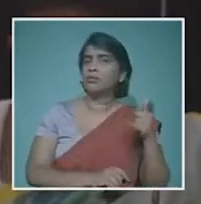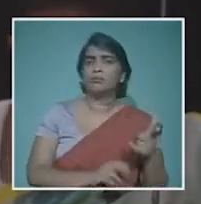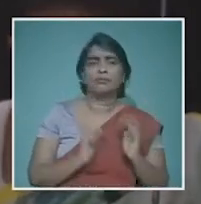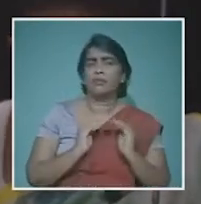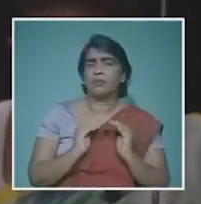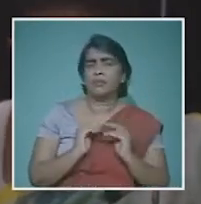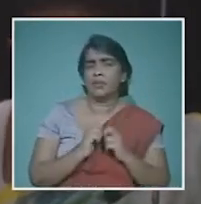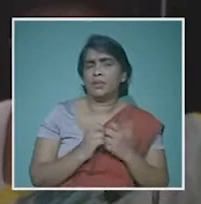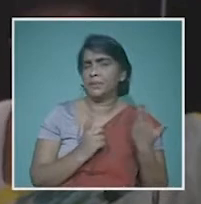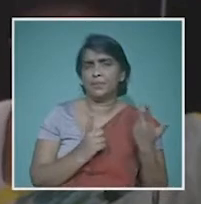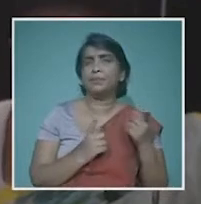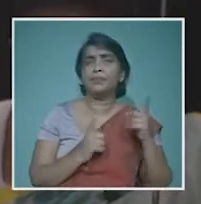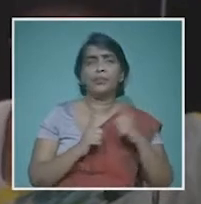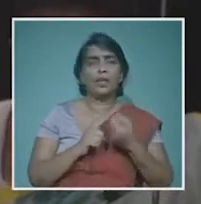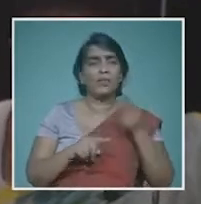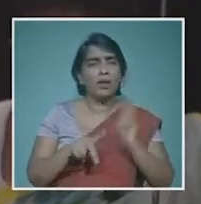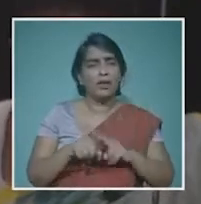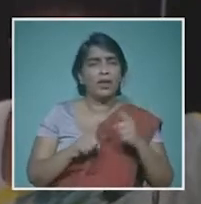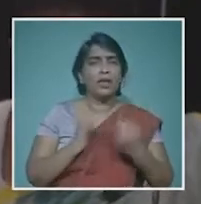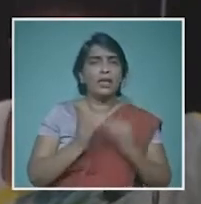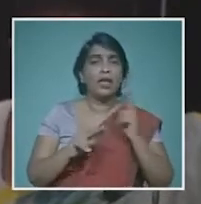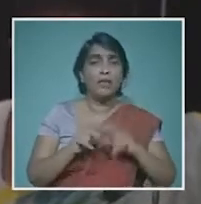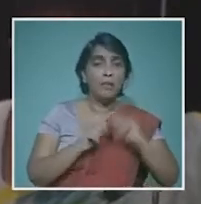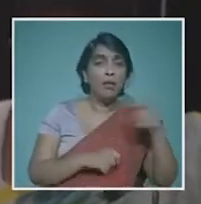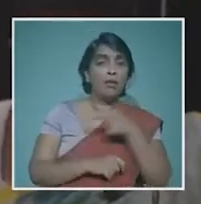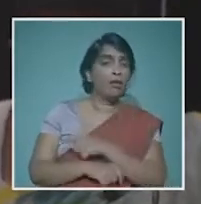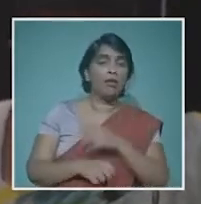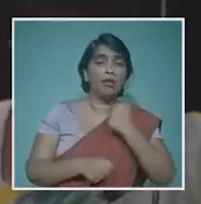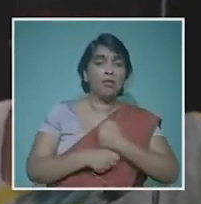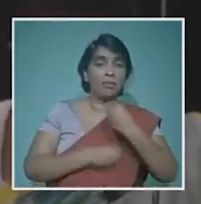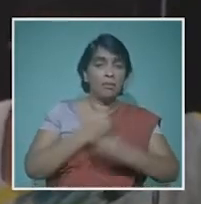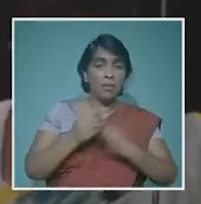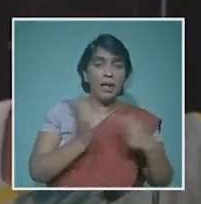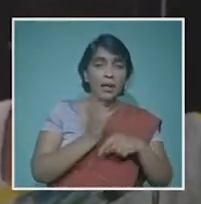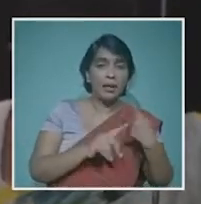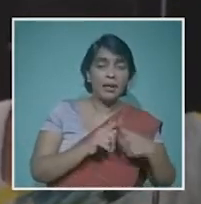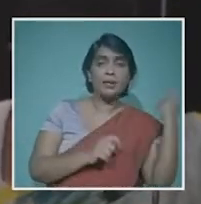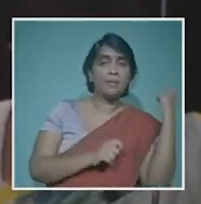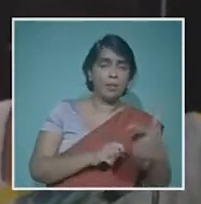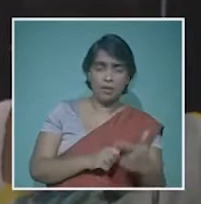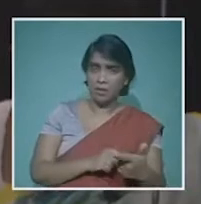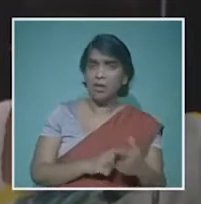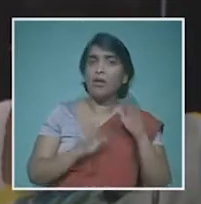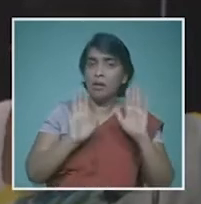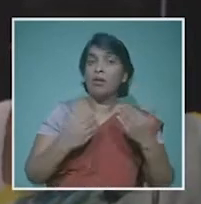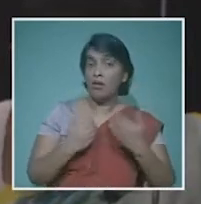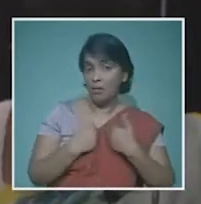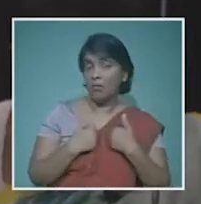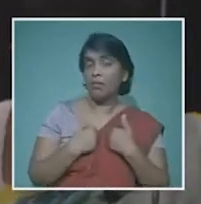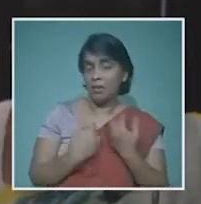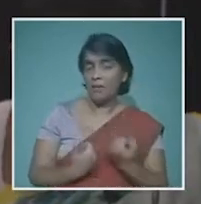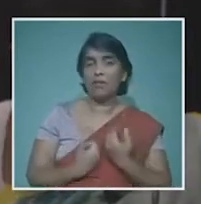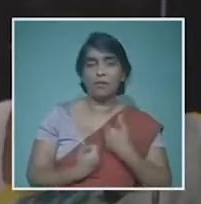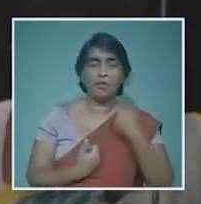නැහැ. මේගොල්ලන්ගේ EPF ETF ගෙවන්නේ මේගොල්ලන්ට නෙමෙයි. අදාළ මහජන බදු වලින් ගෙවන්නේ. හැබැයි මේක අපිට අදාළයි.